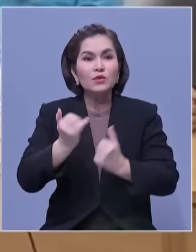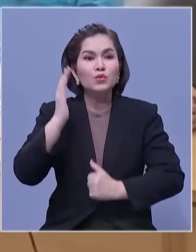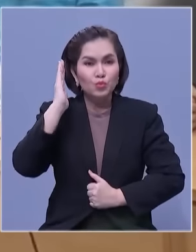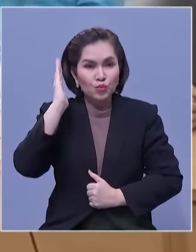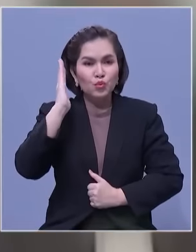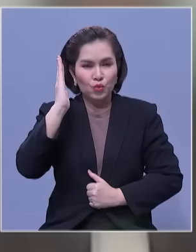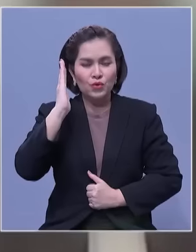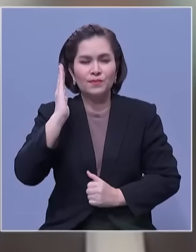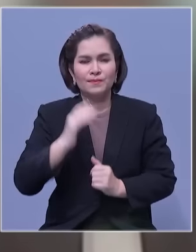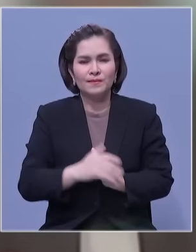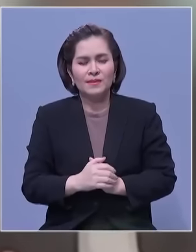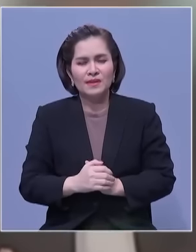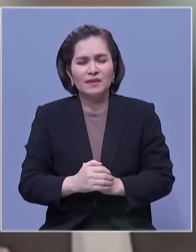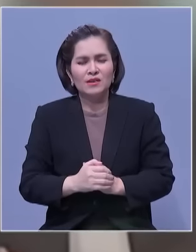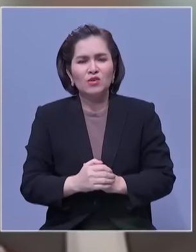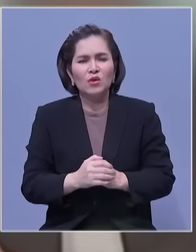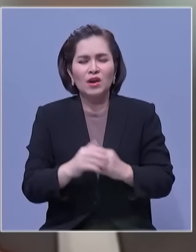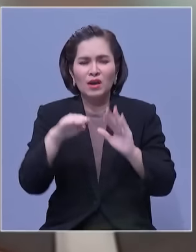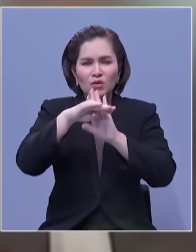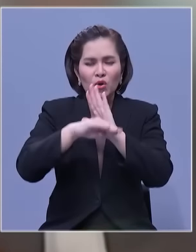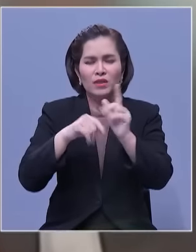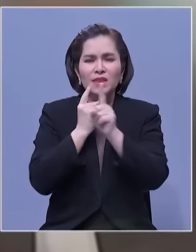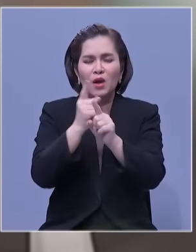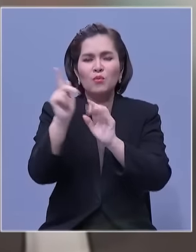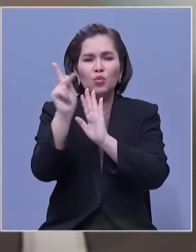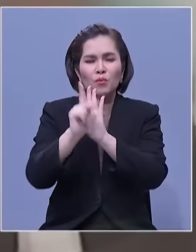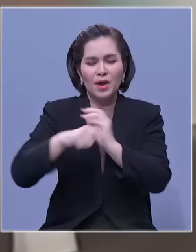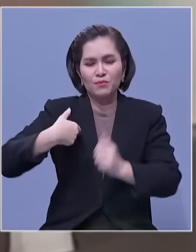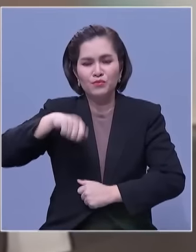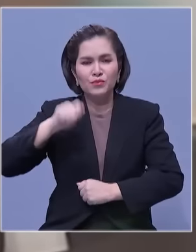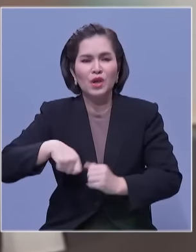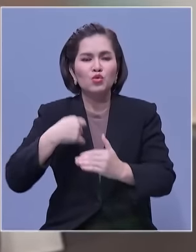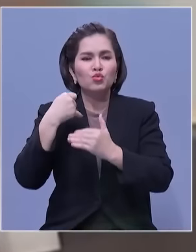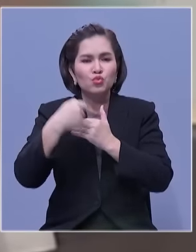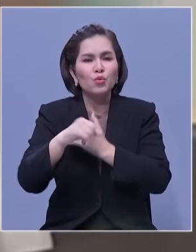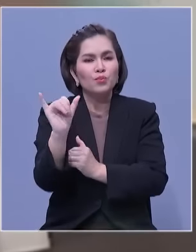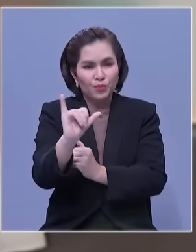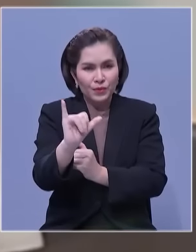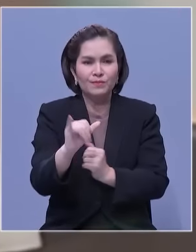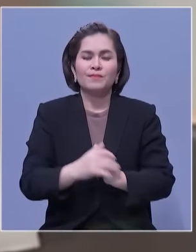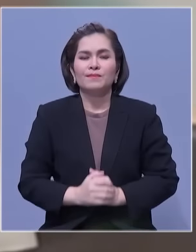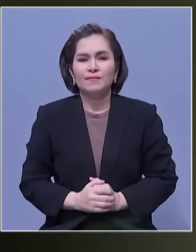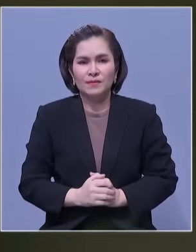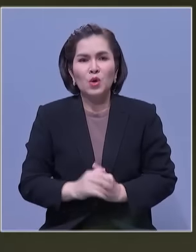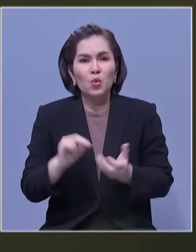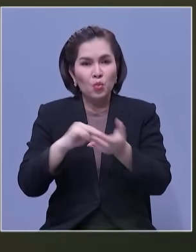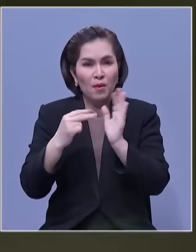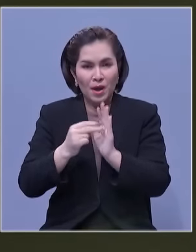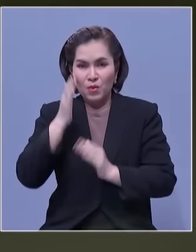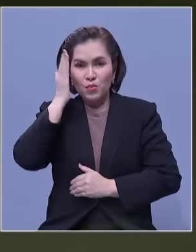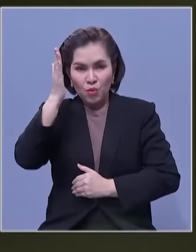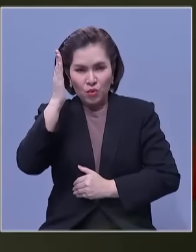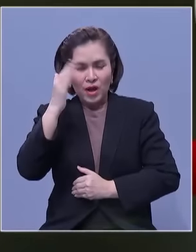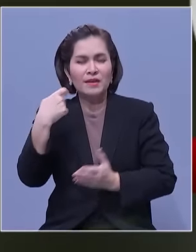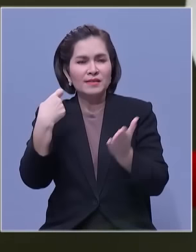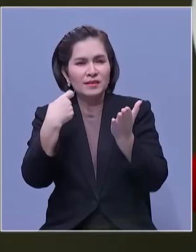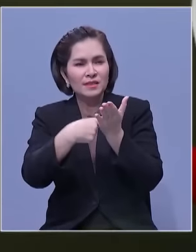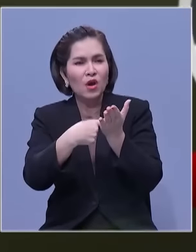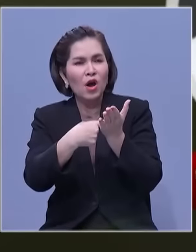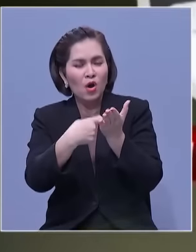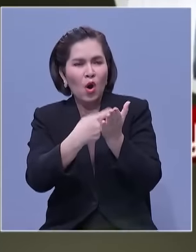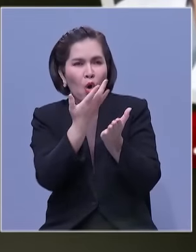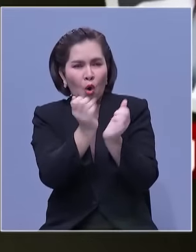ยังอยู่ระหว่างการต่อสู้คดีกรณีทำร้ายร่างกายคุณหมอทานดาวนะฮะเพราะฉะนั้นนายเดวิดยังสามารถใช้สิทธิประกันตัวเพื่อออกม